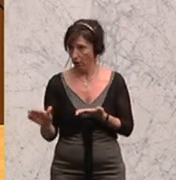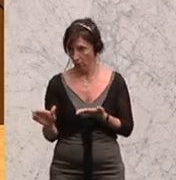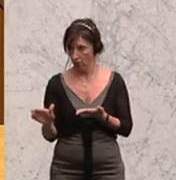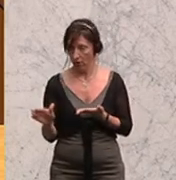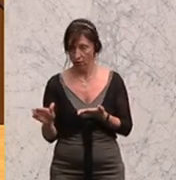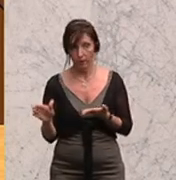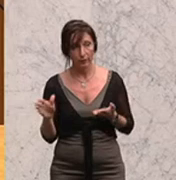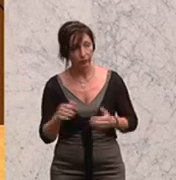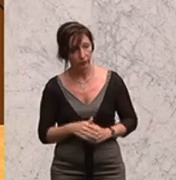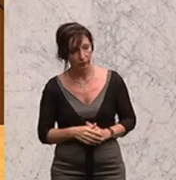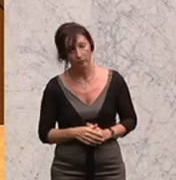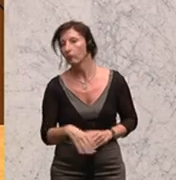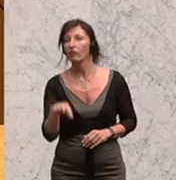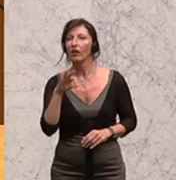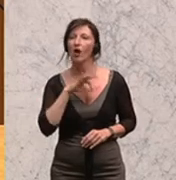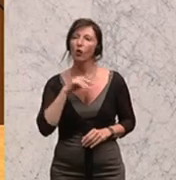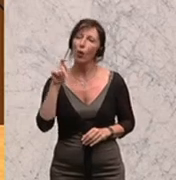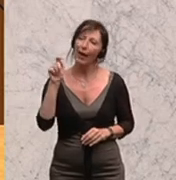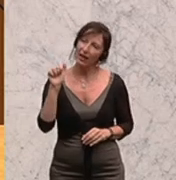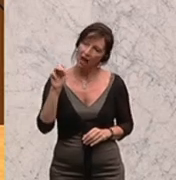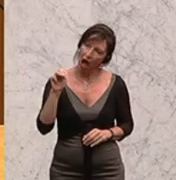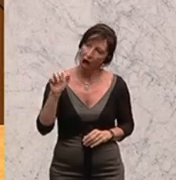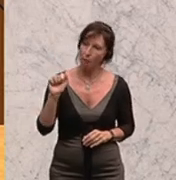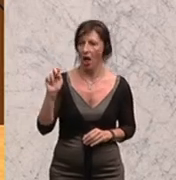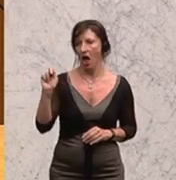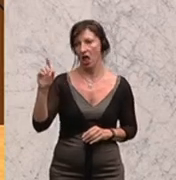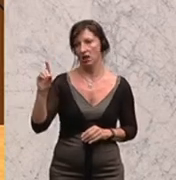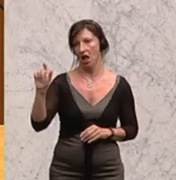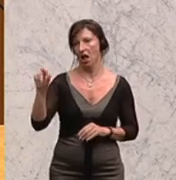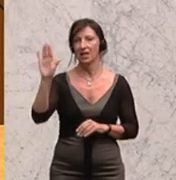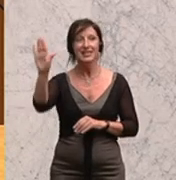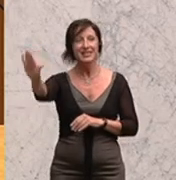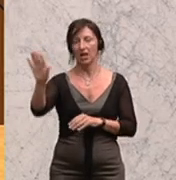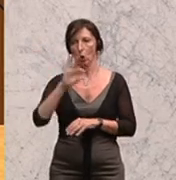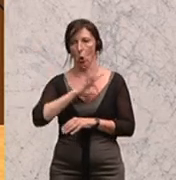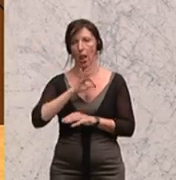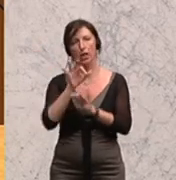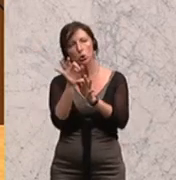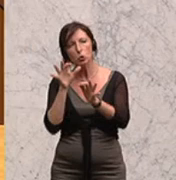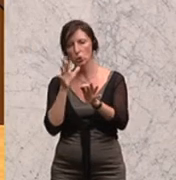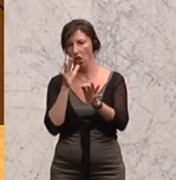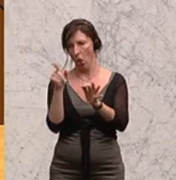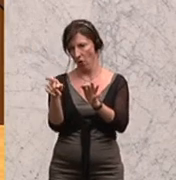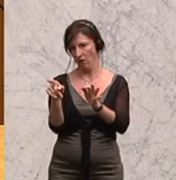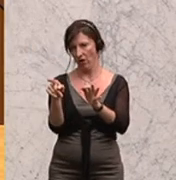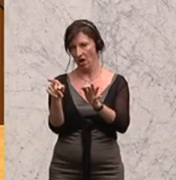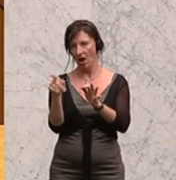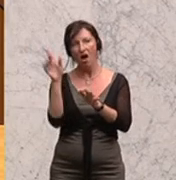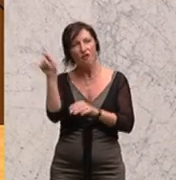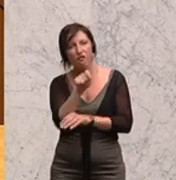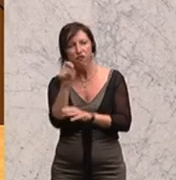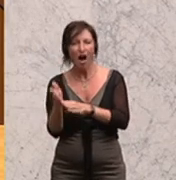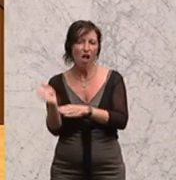Meine Kollege Damandl, Ihr Kollege Schützenhöfer hat vor den Wahlen massiv gegen das